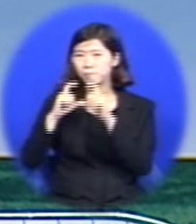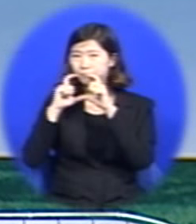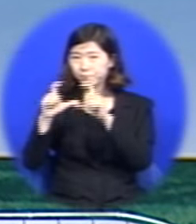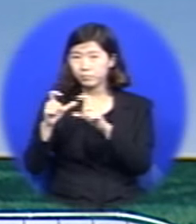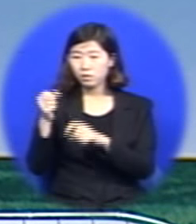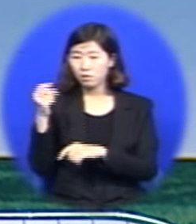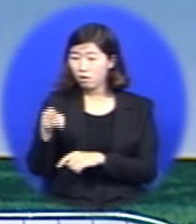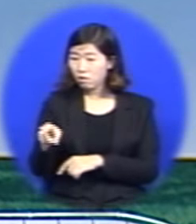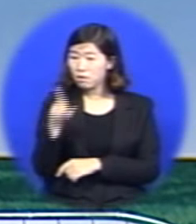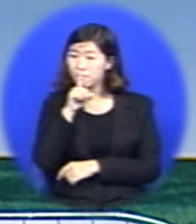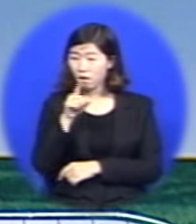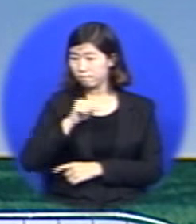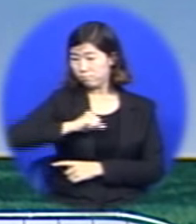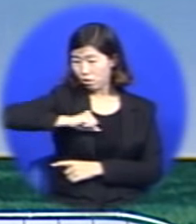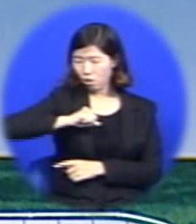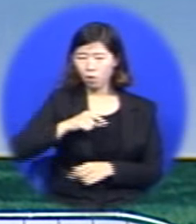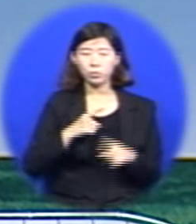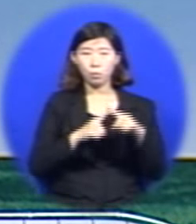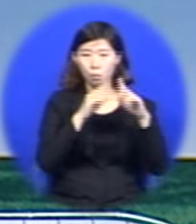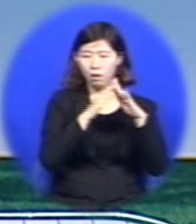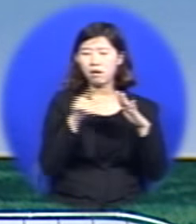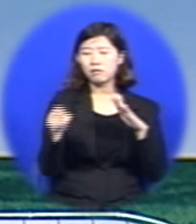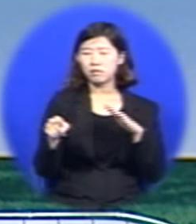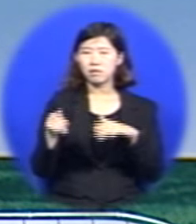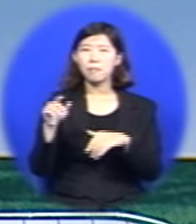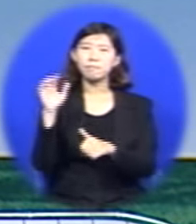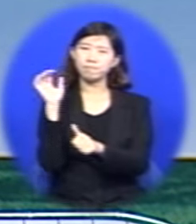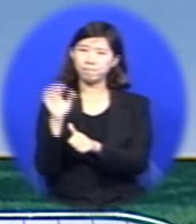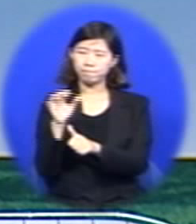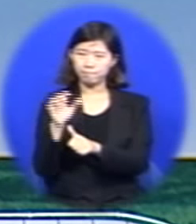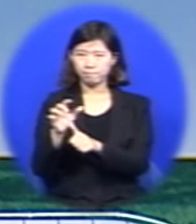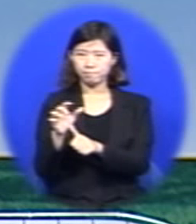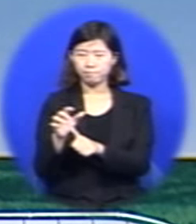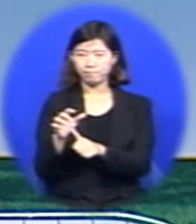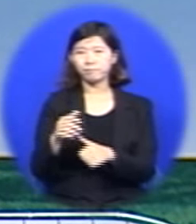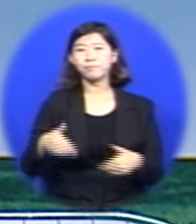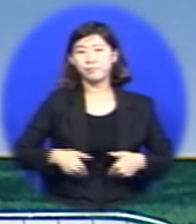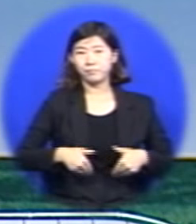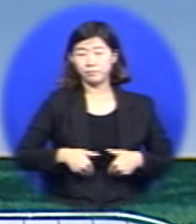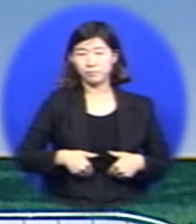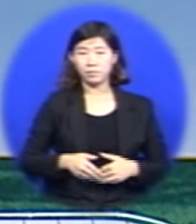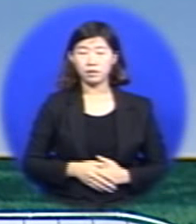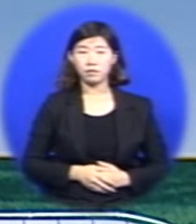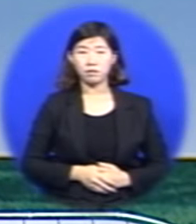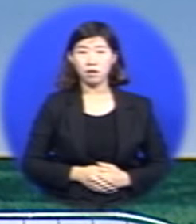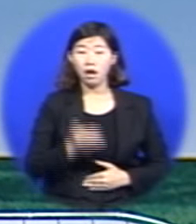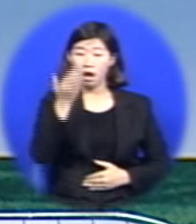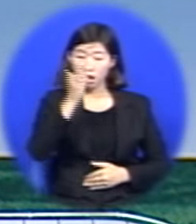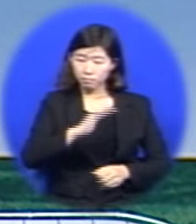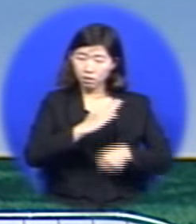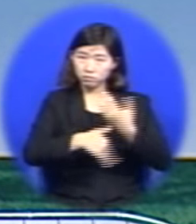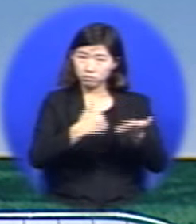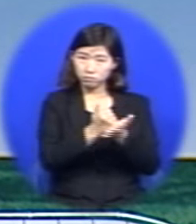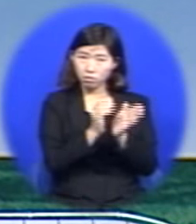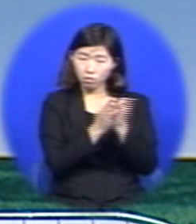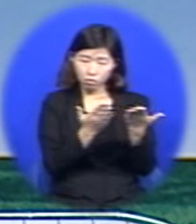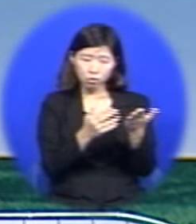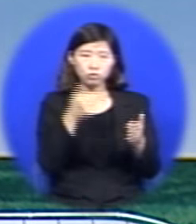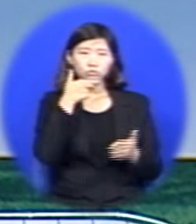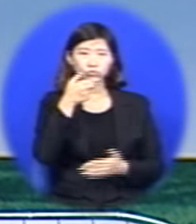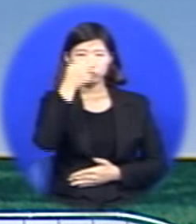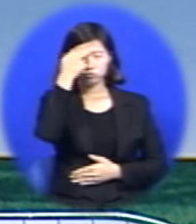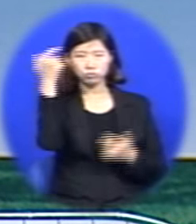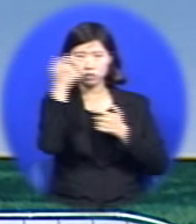그 사람을 책벌해야 마땅합니다. 그러나 성경에 보면 술 취하지 말라고만 하지